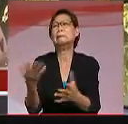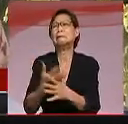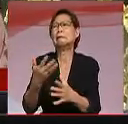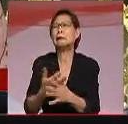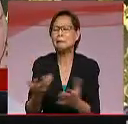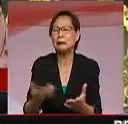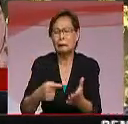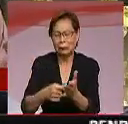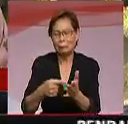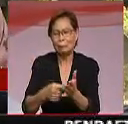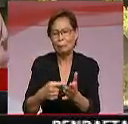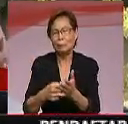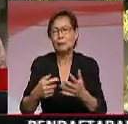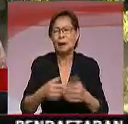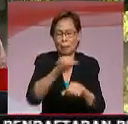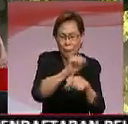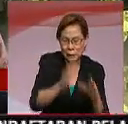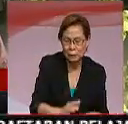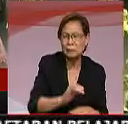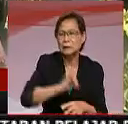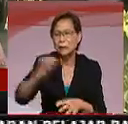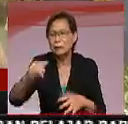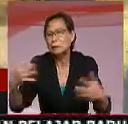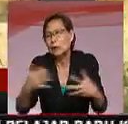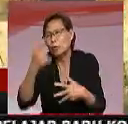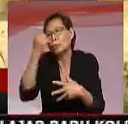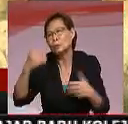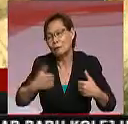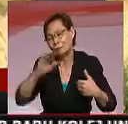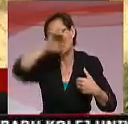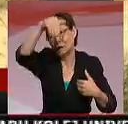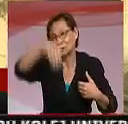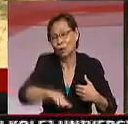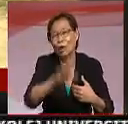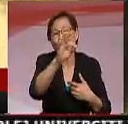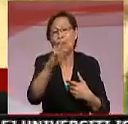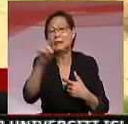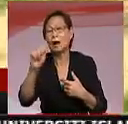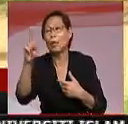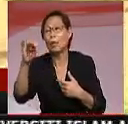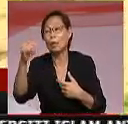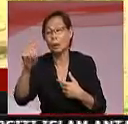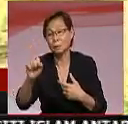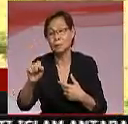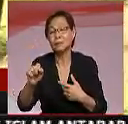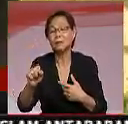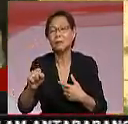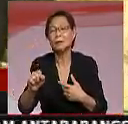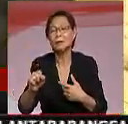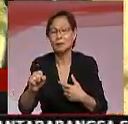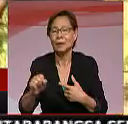sebab kadang-kadang tukang tuai pun takut pergi menuai sebab ada gajah. Usaha Felda Umas tidak terhenti setakat itu